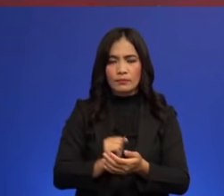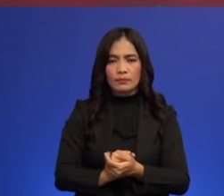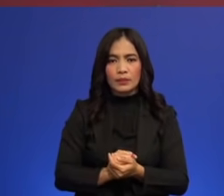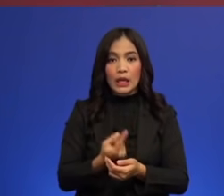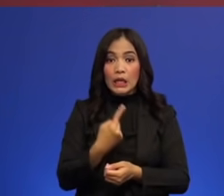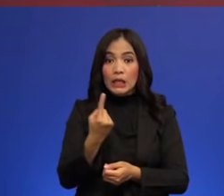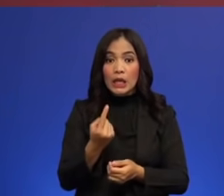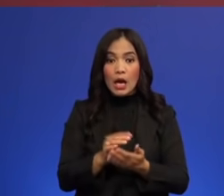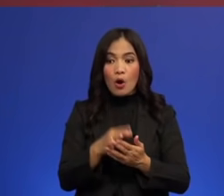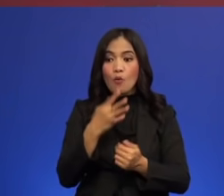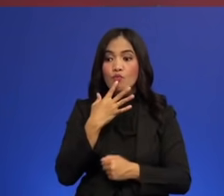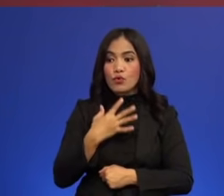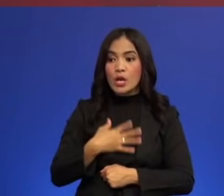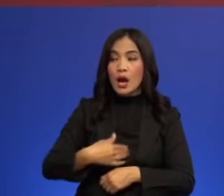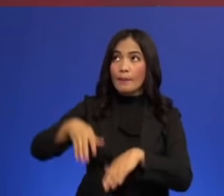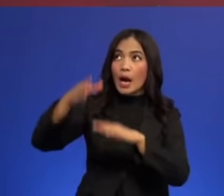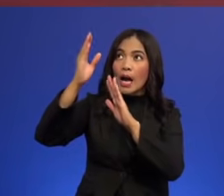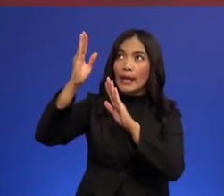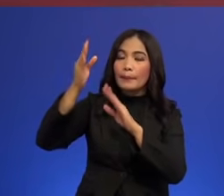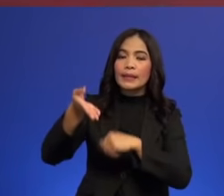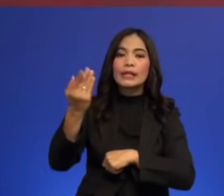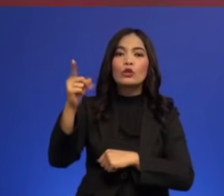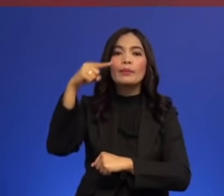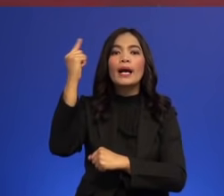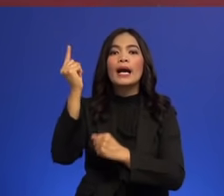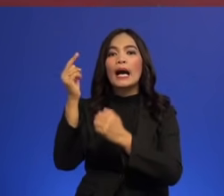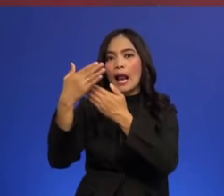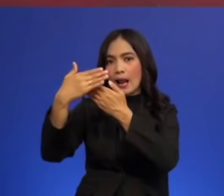Kita menghadapi kekekalan, saudaraku.